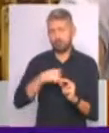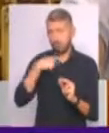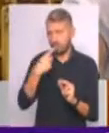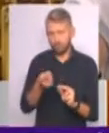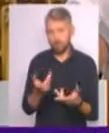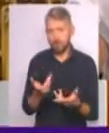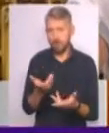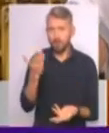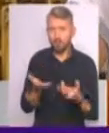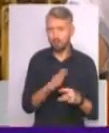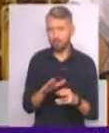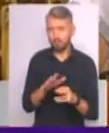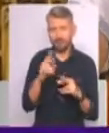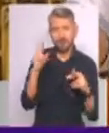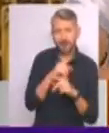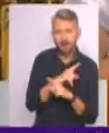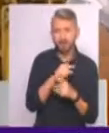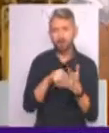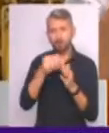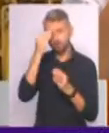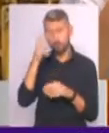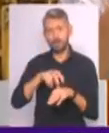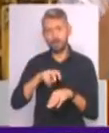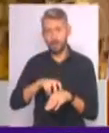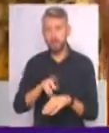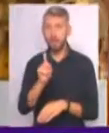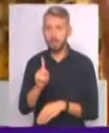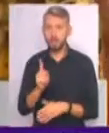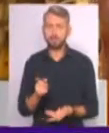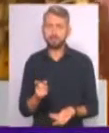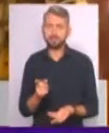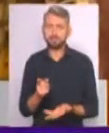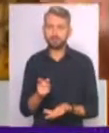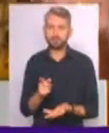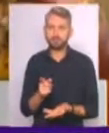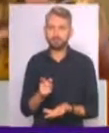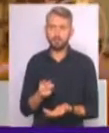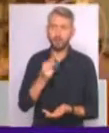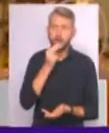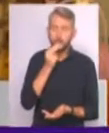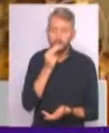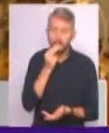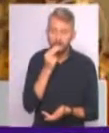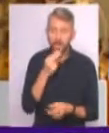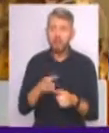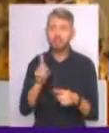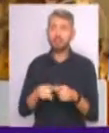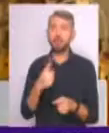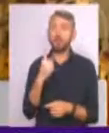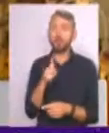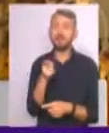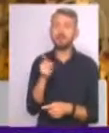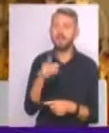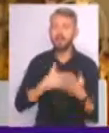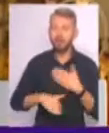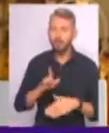зовсім педагогічно з точки зору лікаря, але от, ну... Харчування, в принципі, це одна з тих радостей,